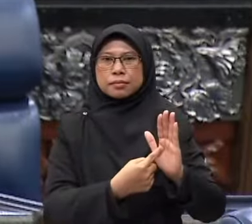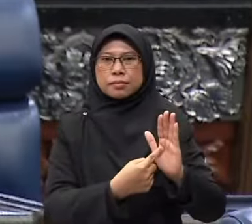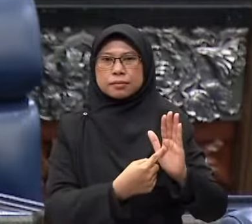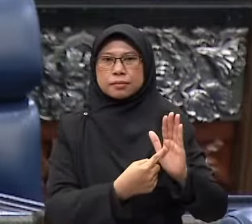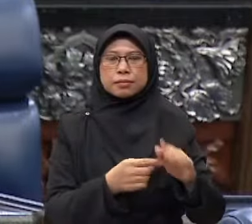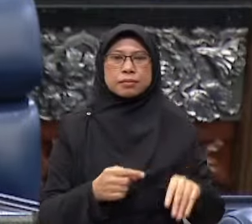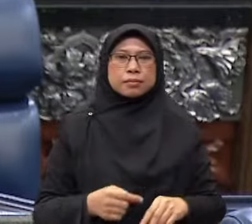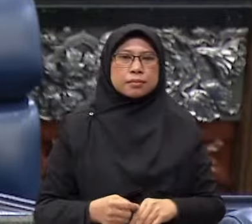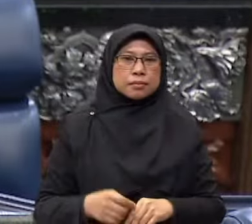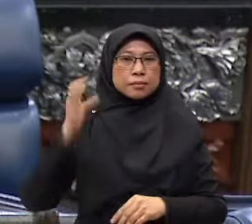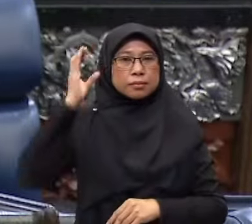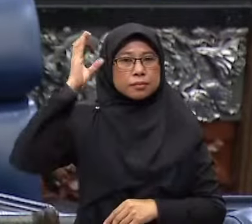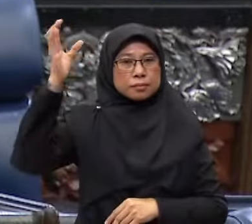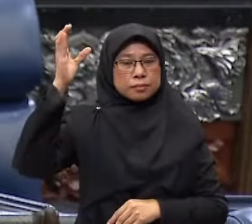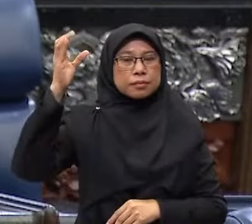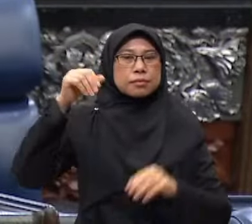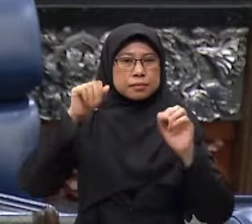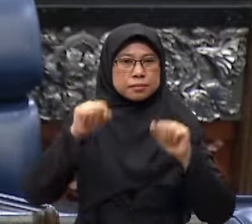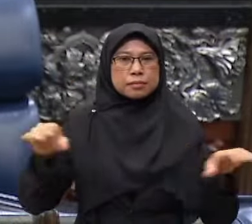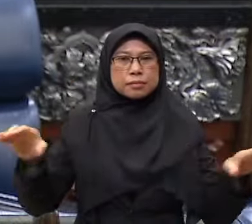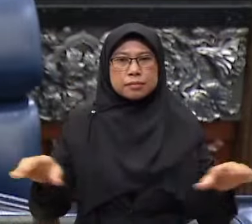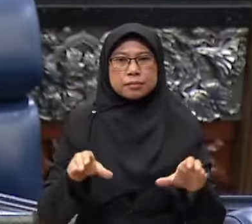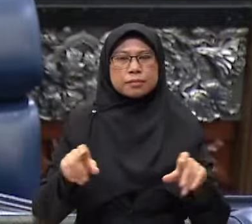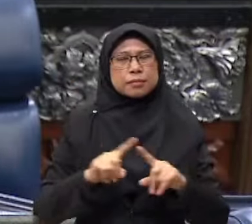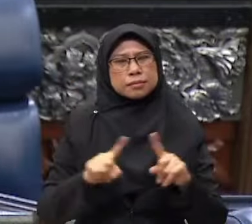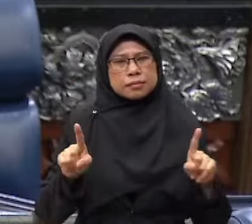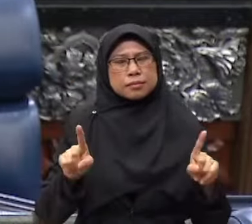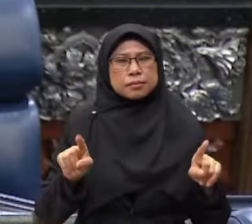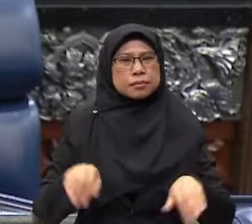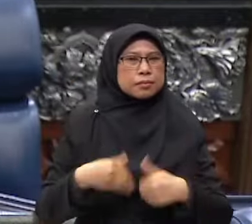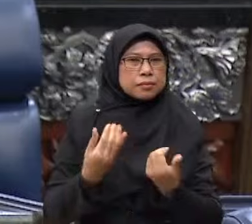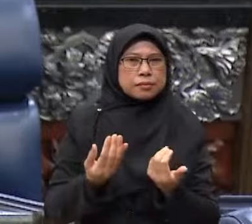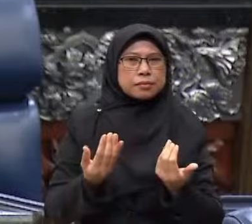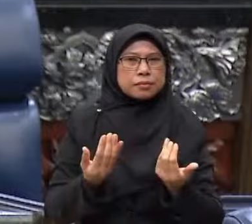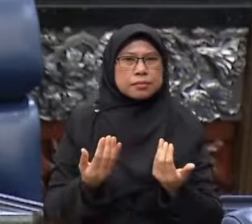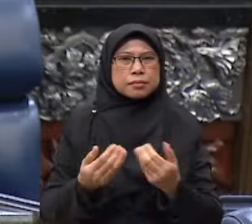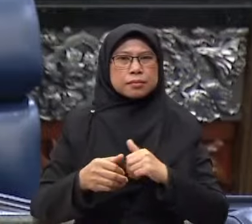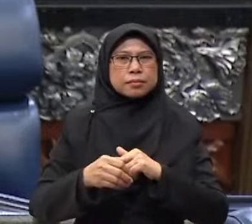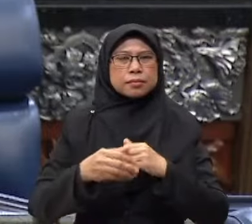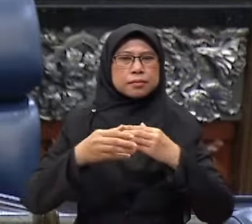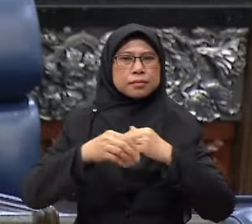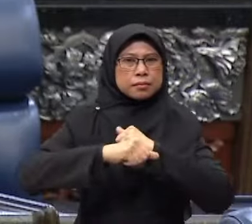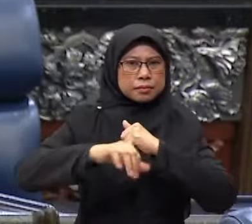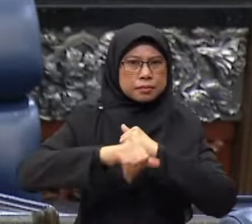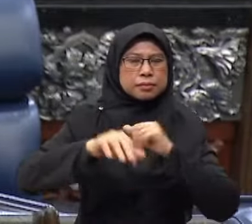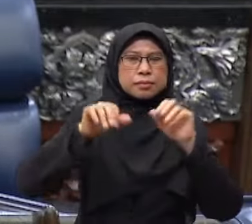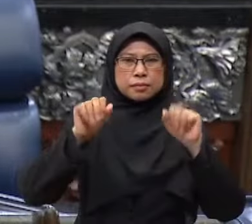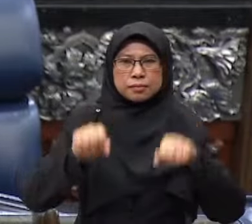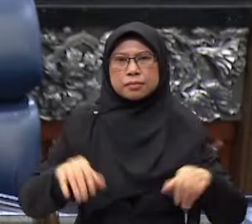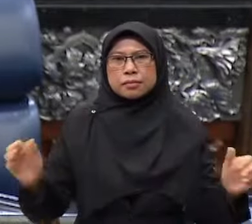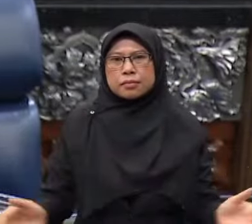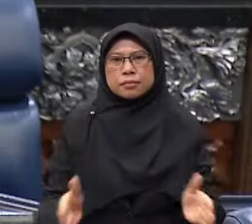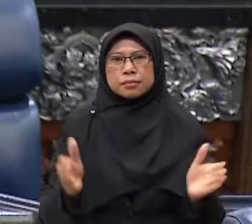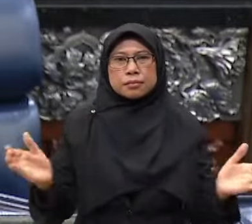proof of kep Memang boleh dapat dilaksanakan cuma macam mana unsur pengkomersialan tu dapat